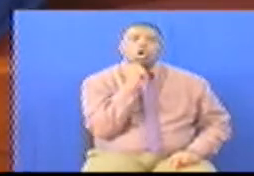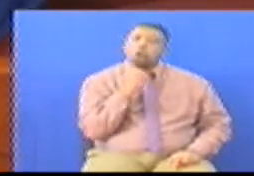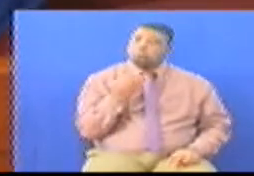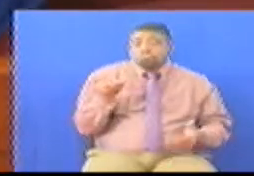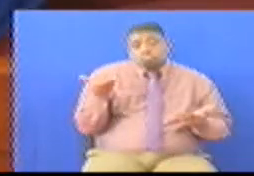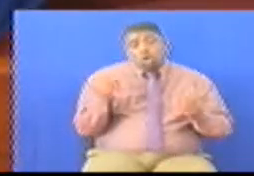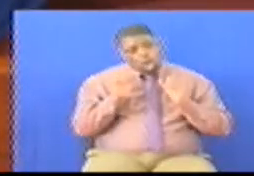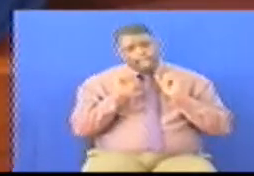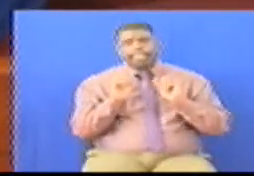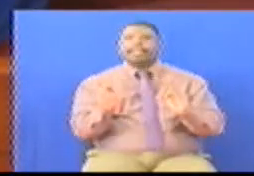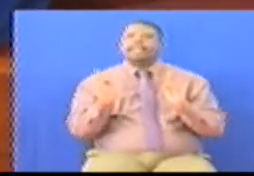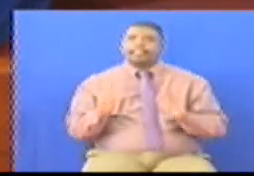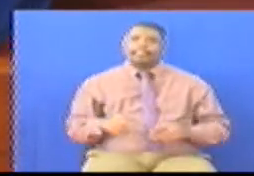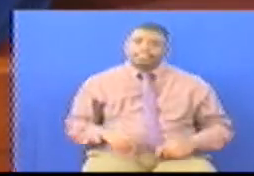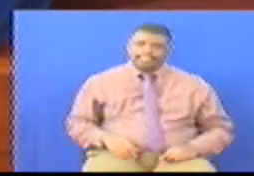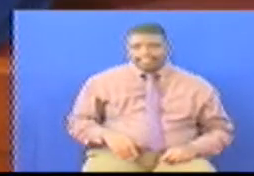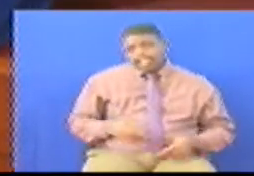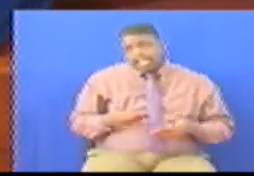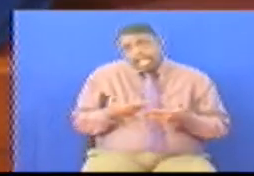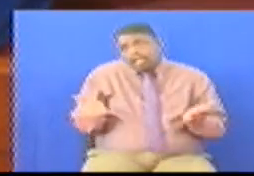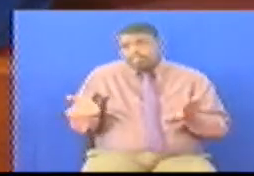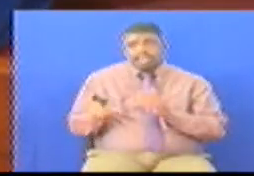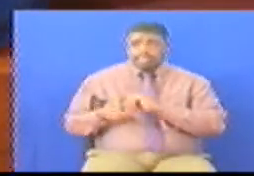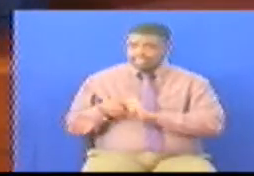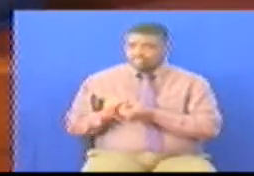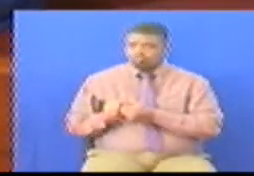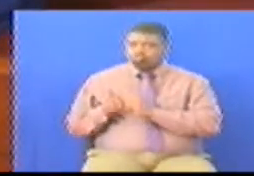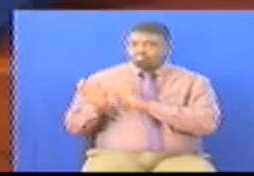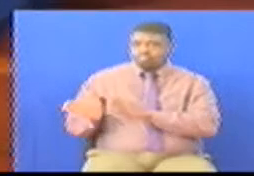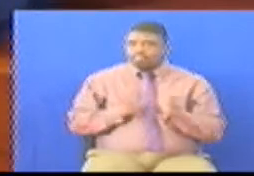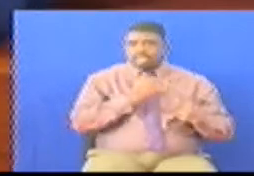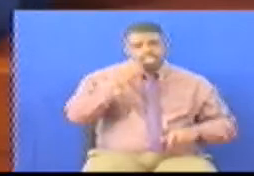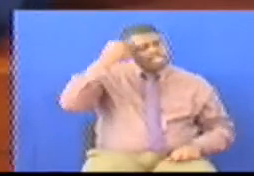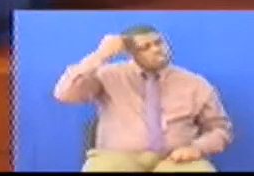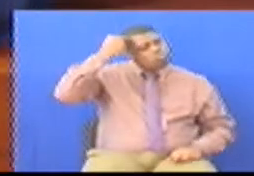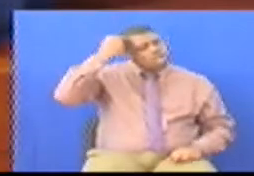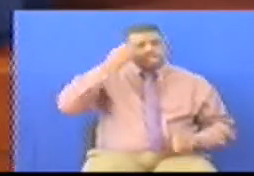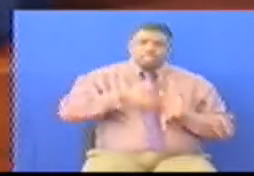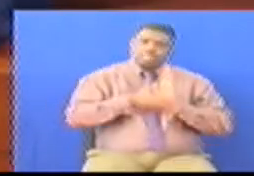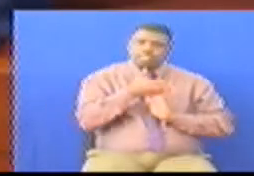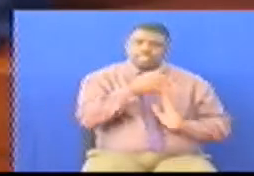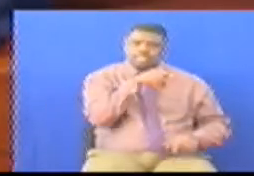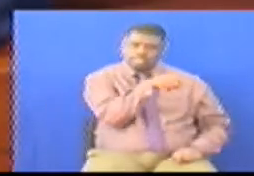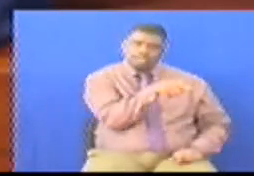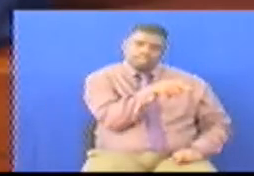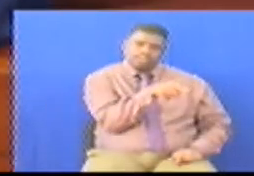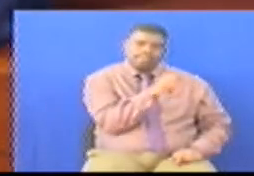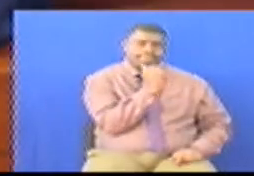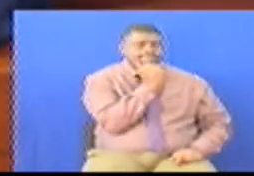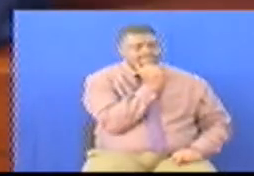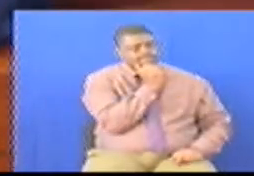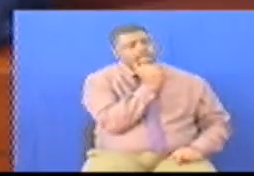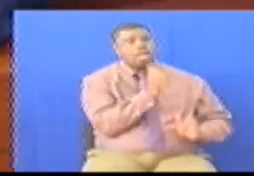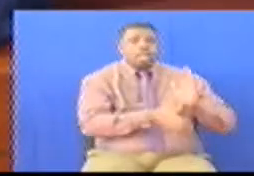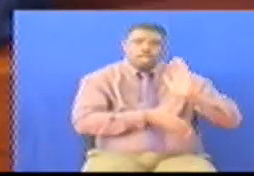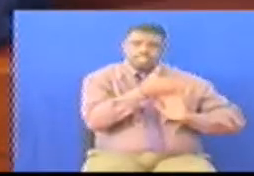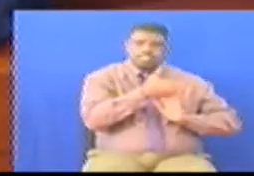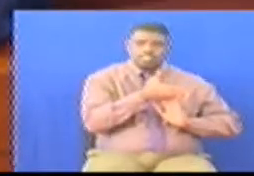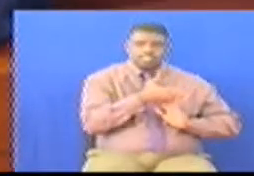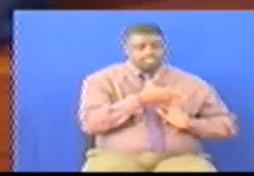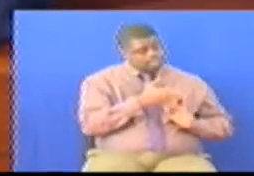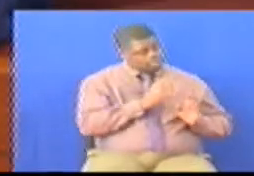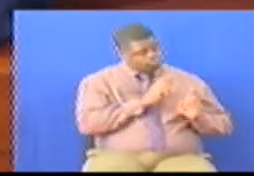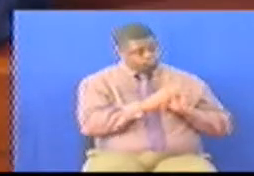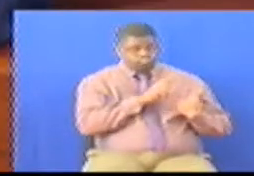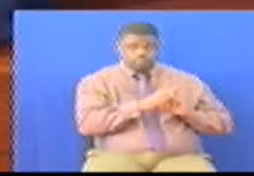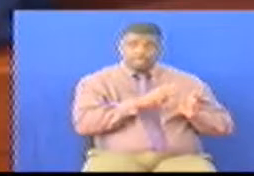Oh, okay. Hakuna neno. Nilikuwa nimepanga tukichana kwangu kama angeanza kwanza ili tuanzishie zoezi hapa, lakini